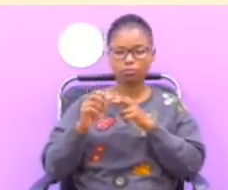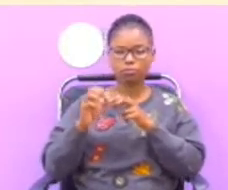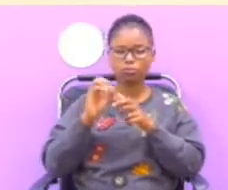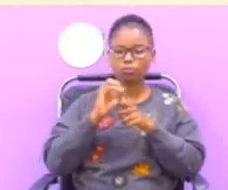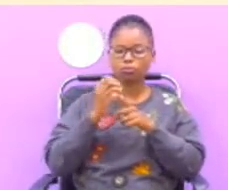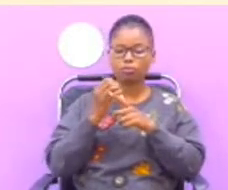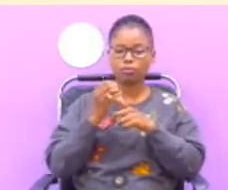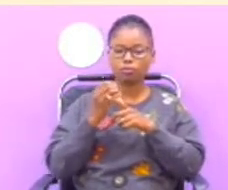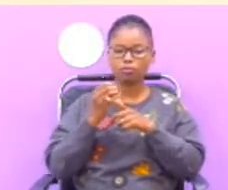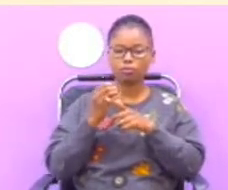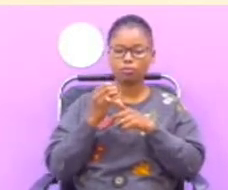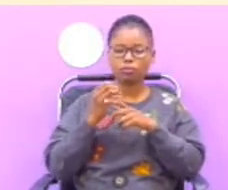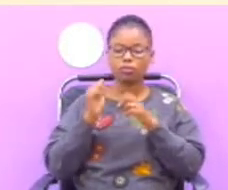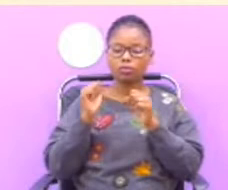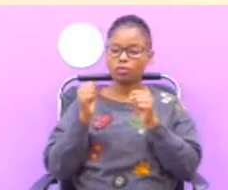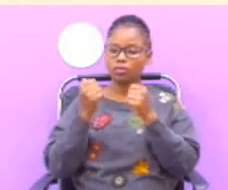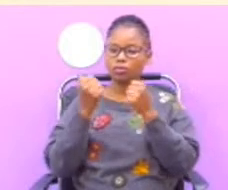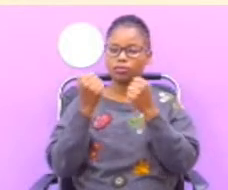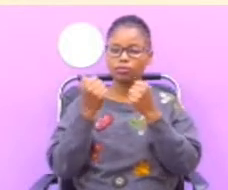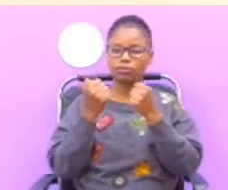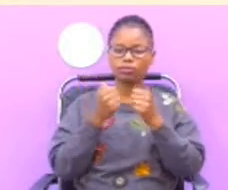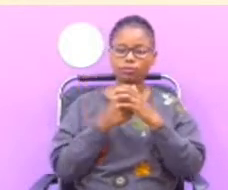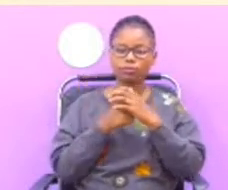ona ũmwe ũkahonoka